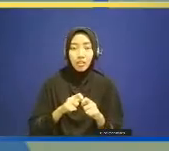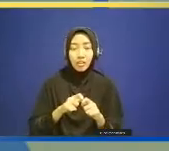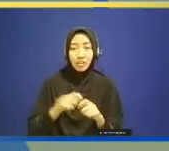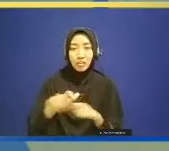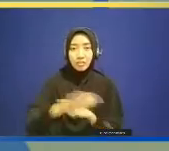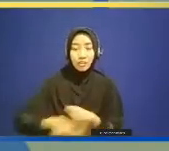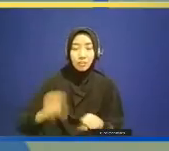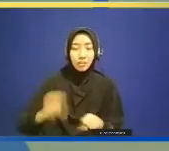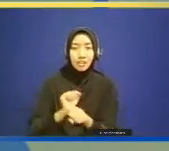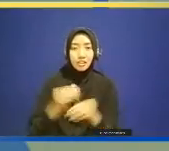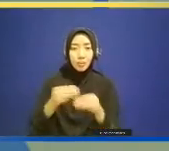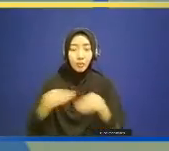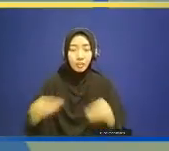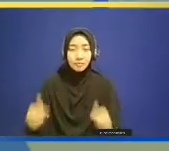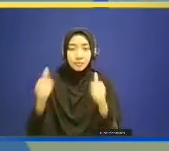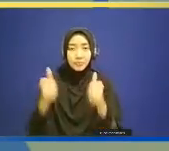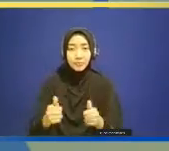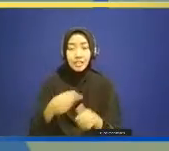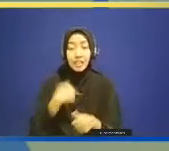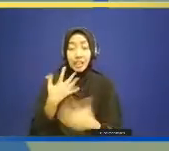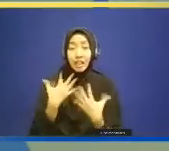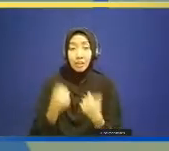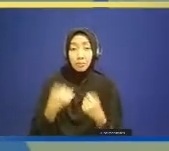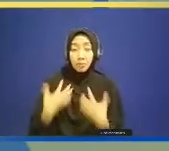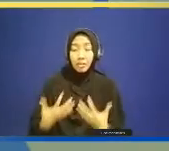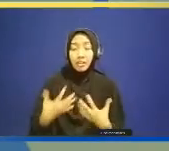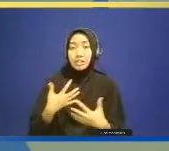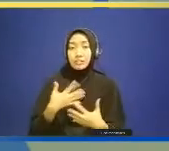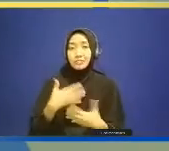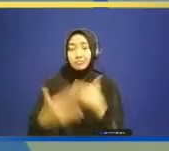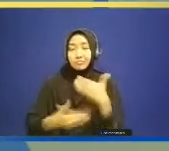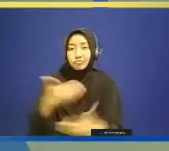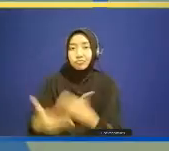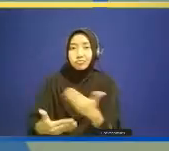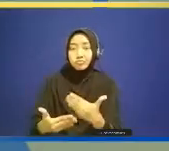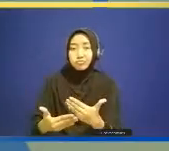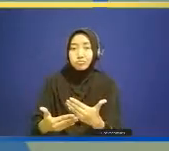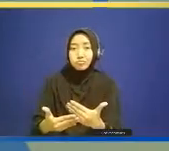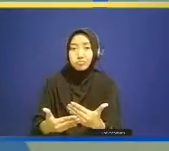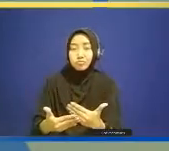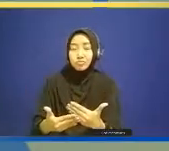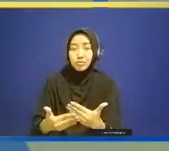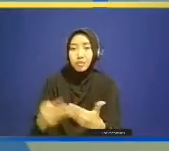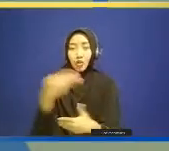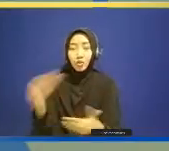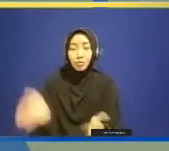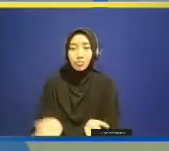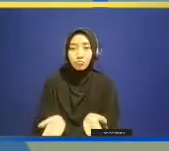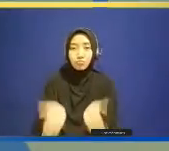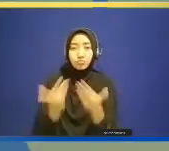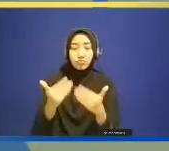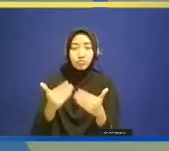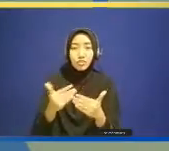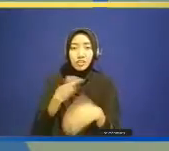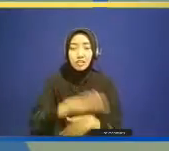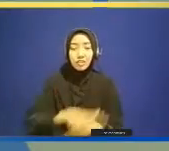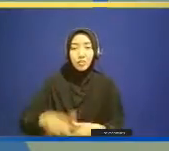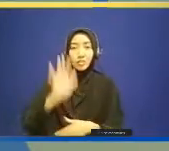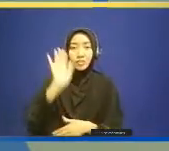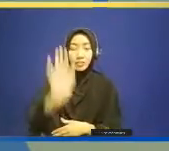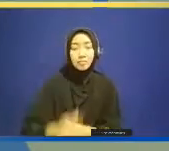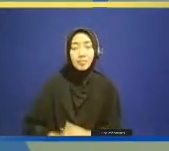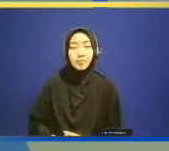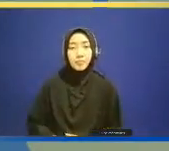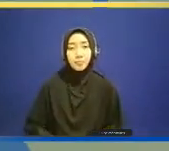lapangan kerja yang berkualitas yang kita harapkan akan terus bisa menopang pertumbuhan ekonomi kita dimasa-masa yang akan